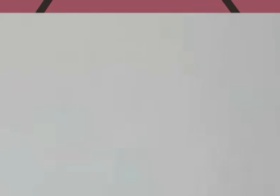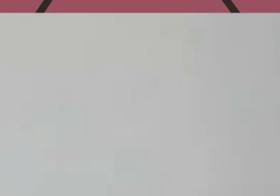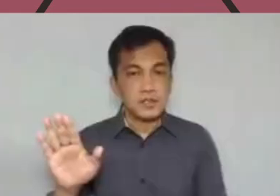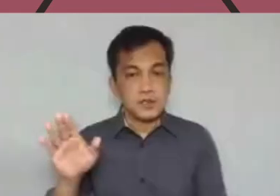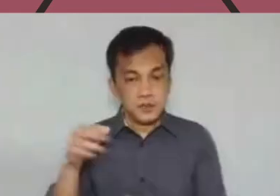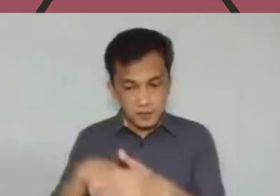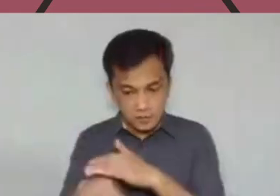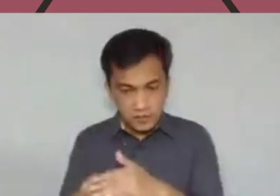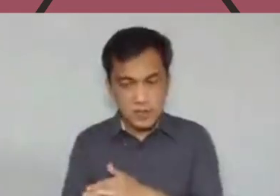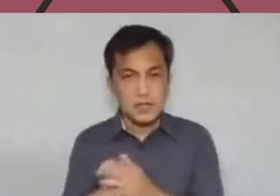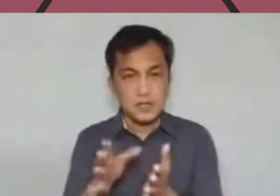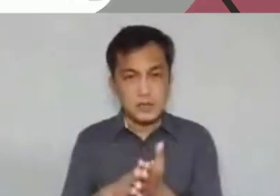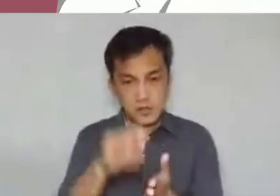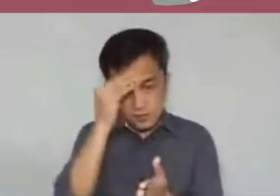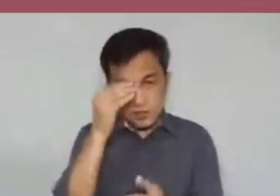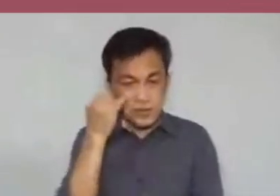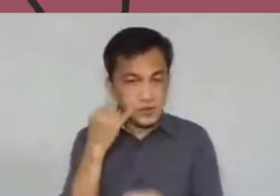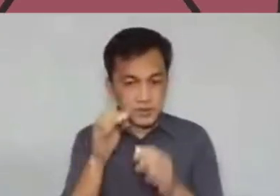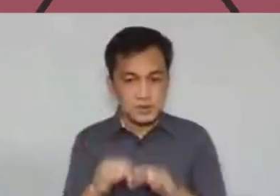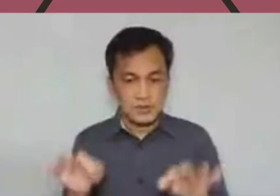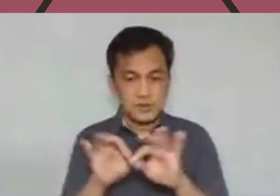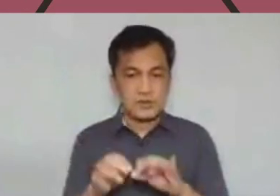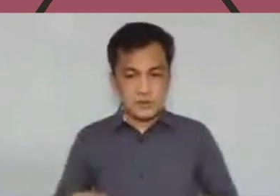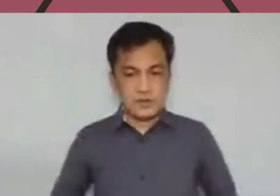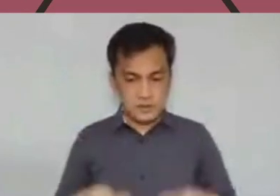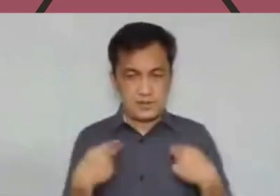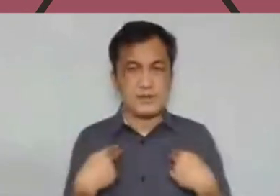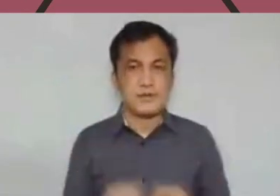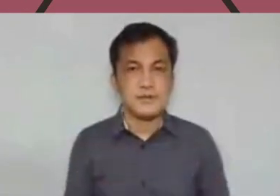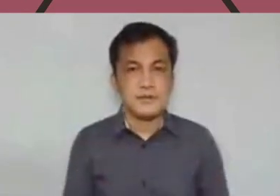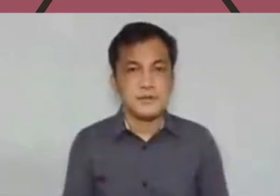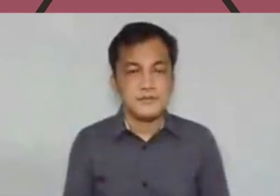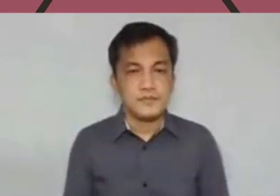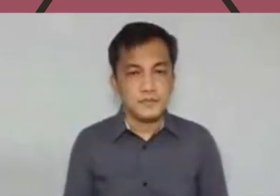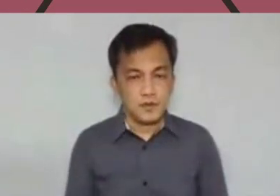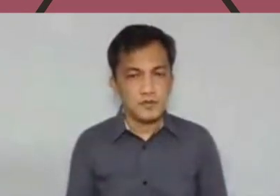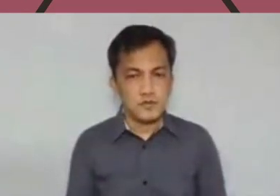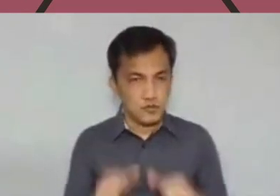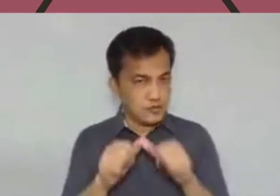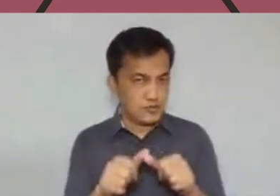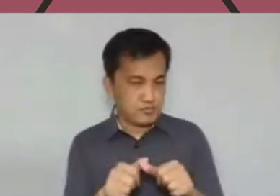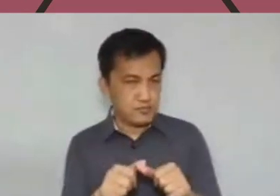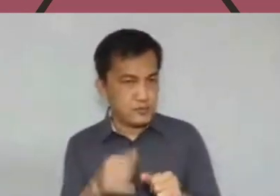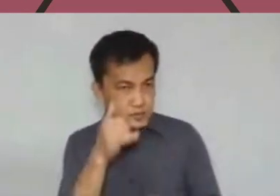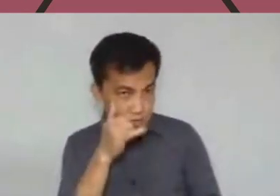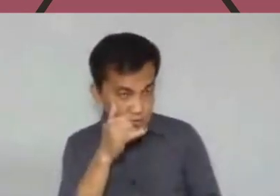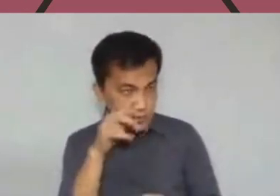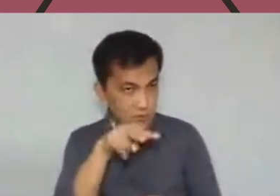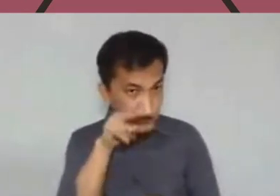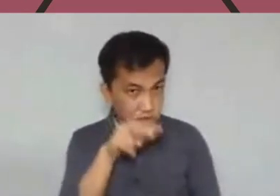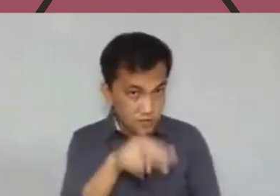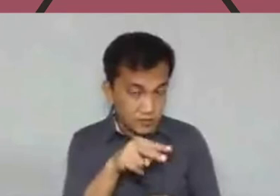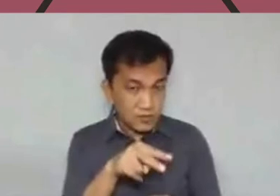kahalagahan ng kalusugan. Patuloy siyang nanonood ng mga video para sa edukasyong pangkalusugan sa